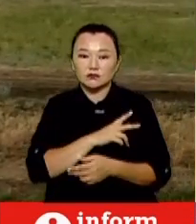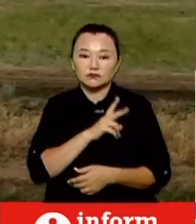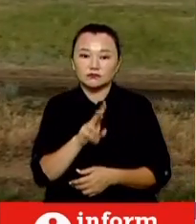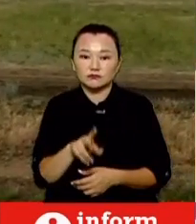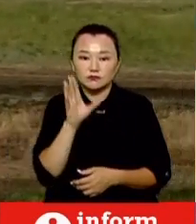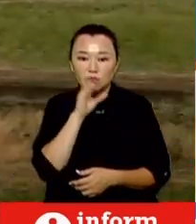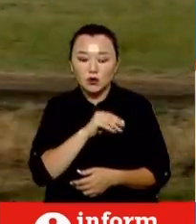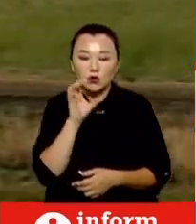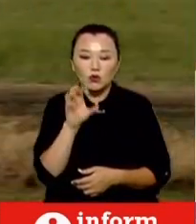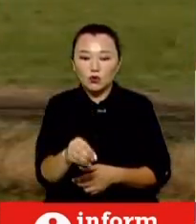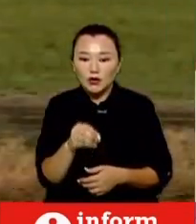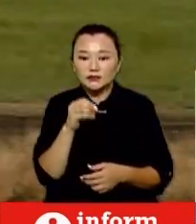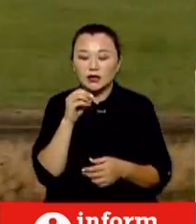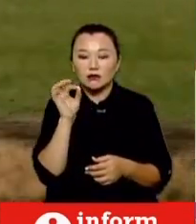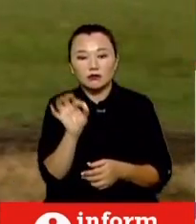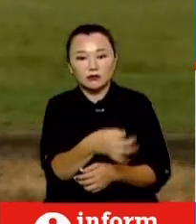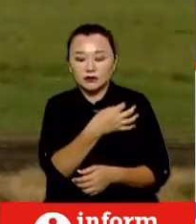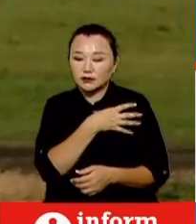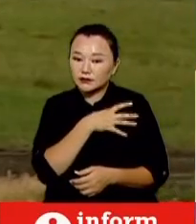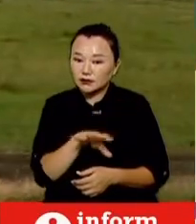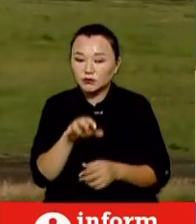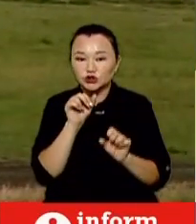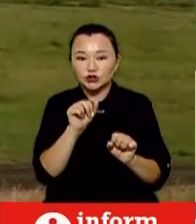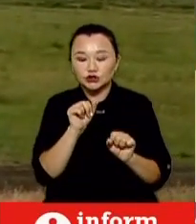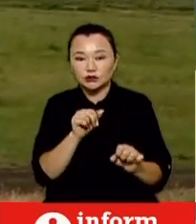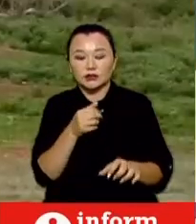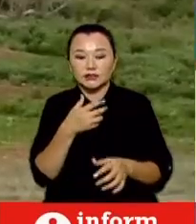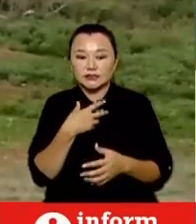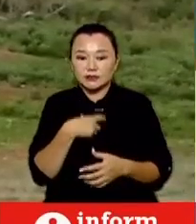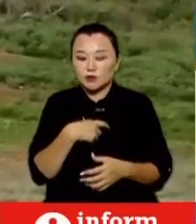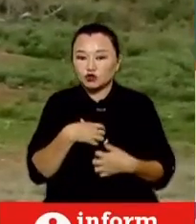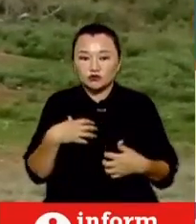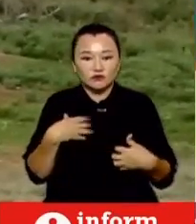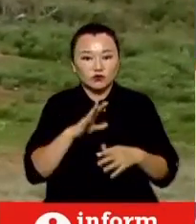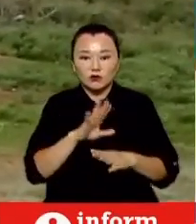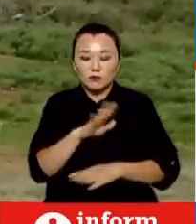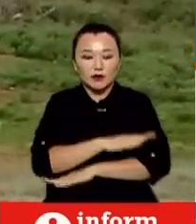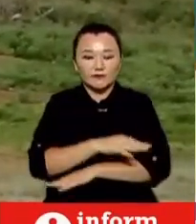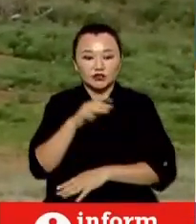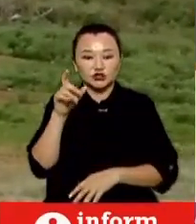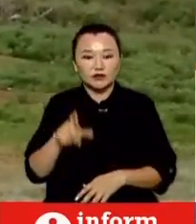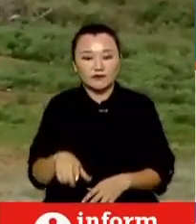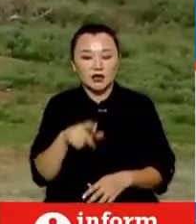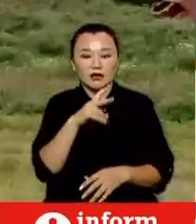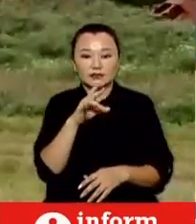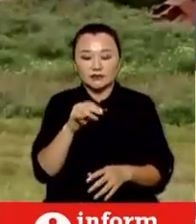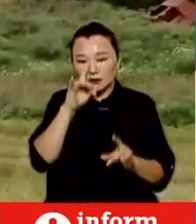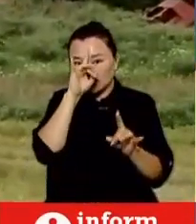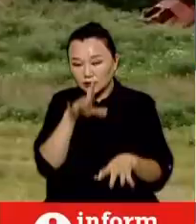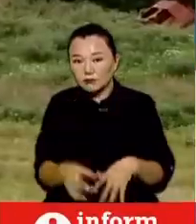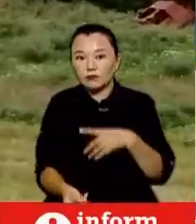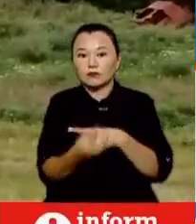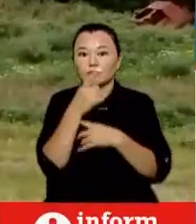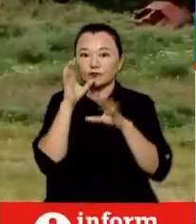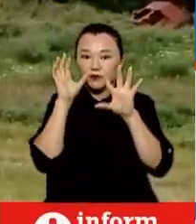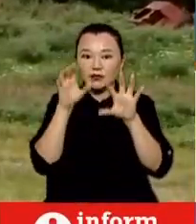что укус не был спровоцирован, то есть это не было защитной реакцией животного на поведение человека. Лиса появилась неожиданно и